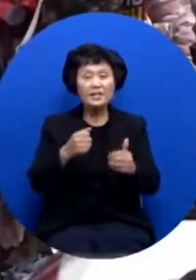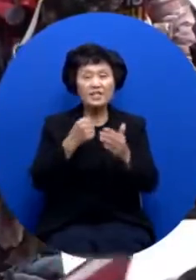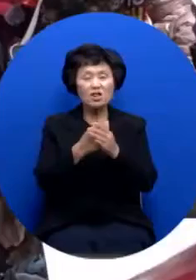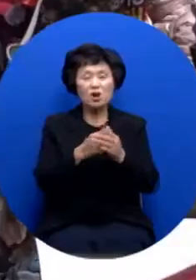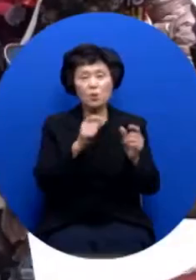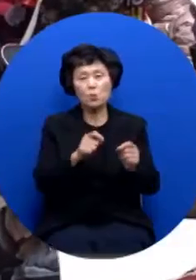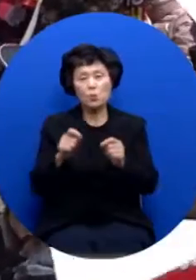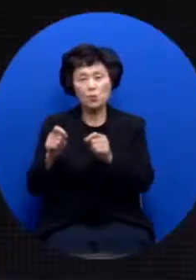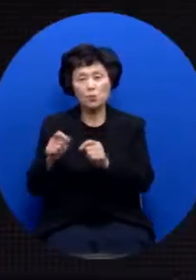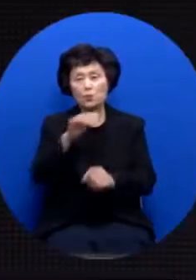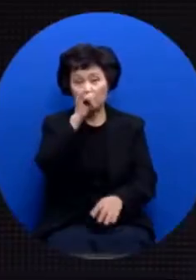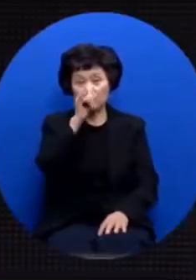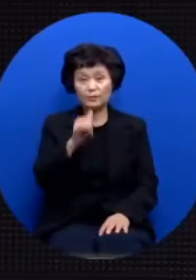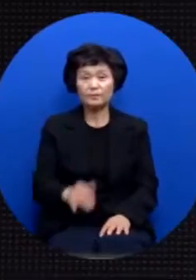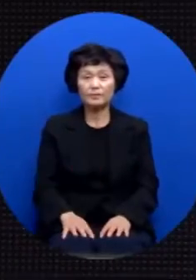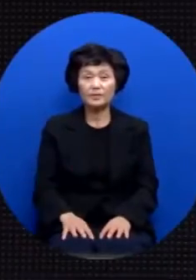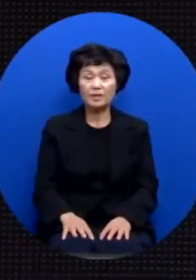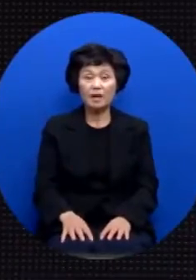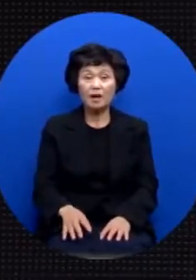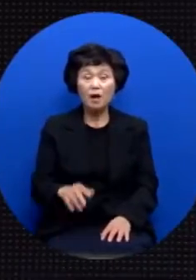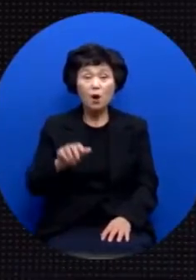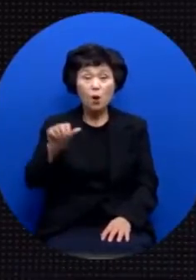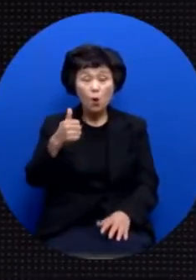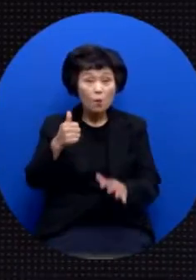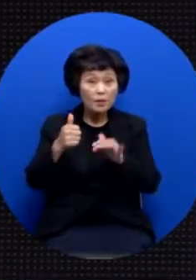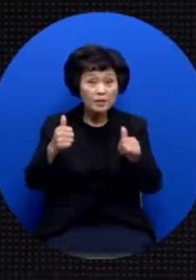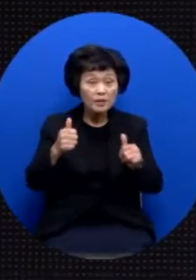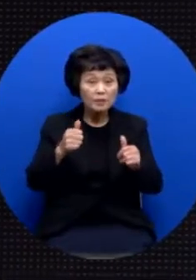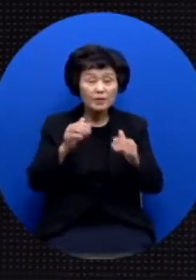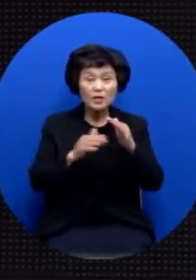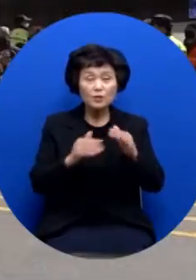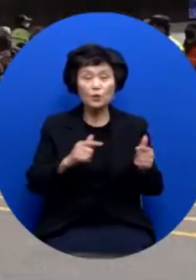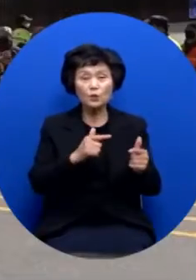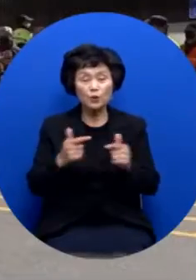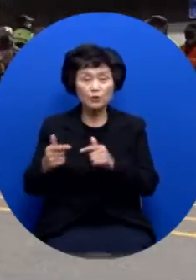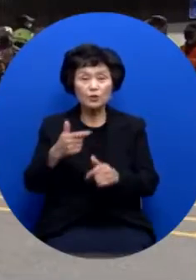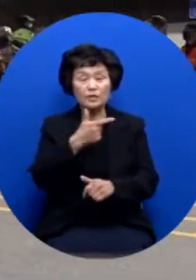이에 성교회개혁협의회소속약500명이